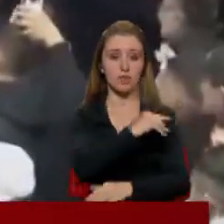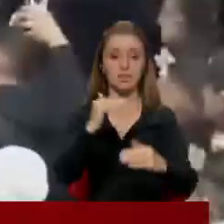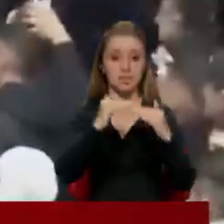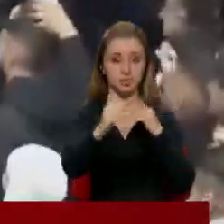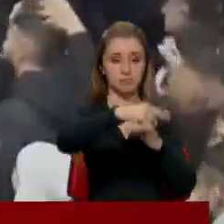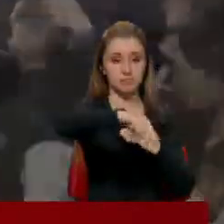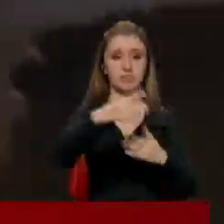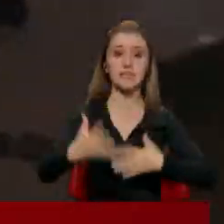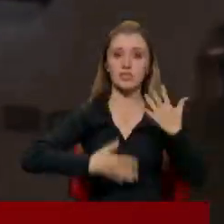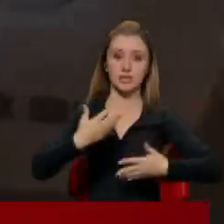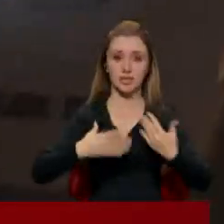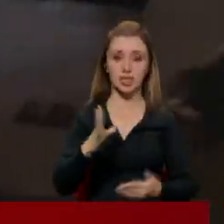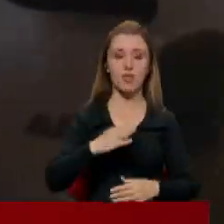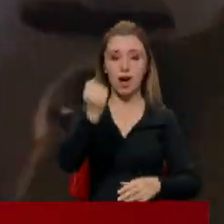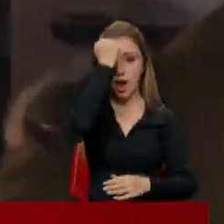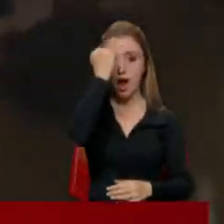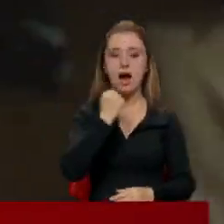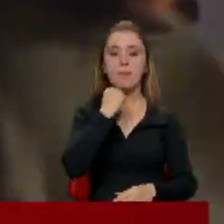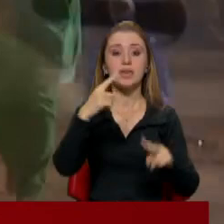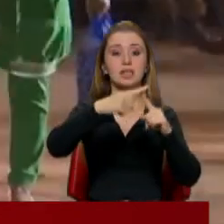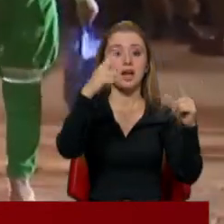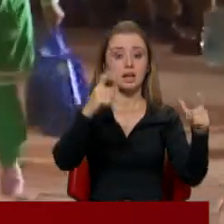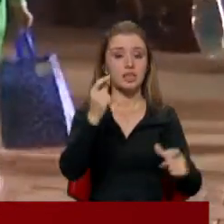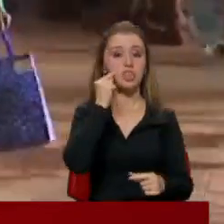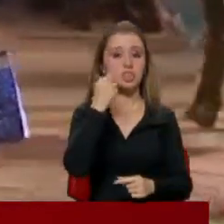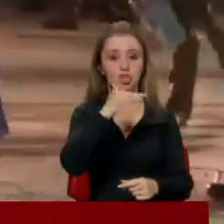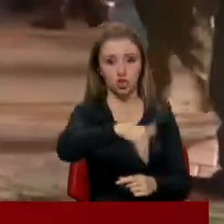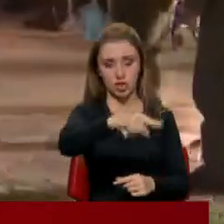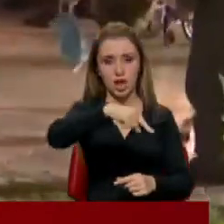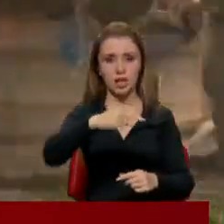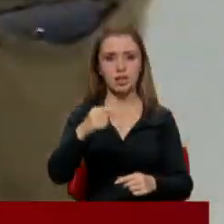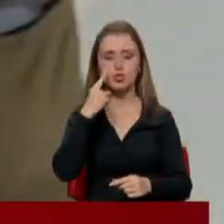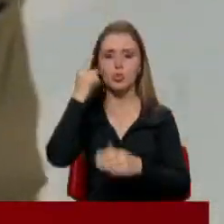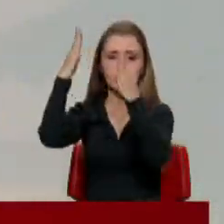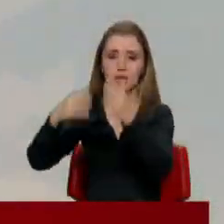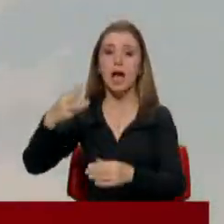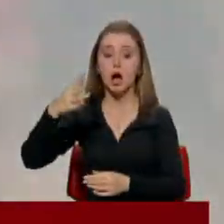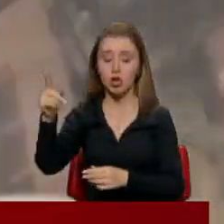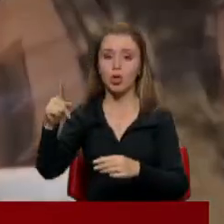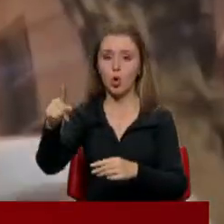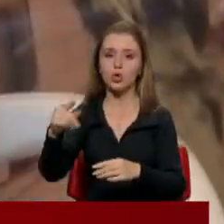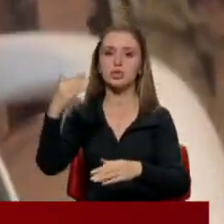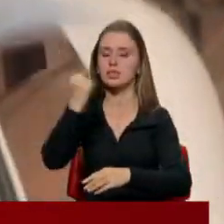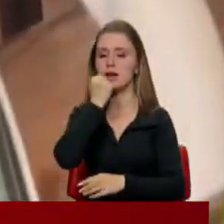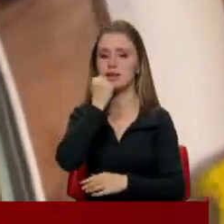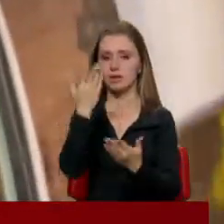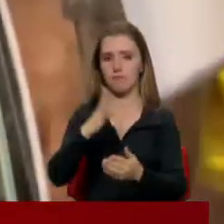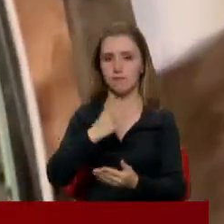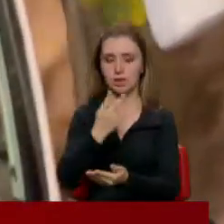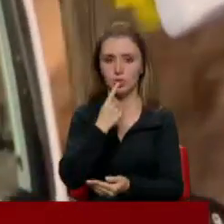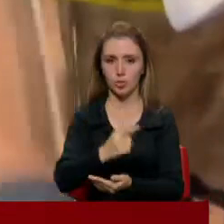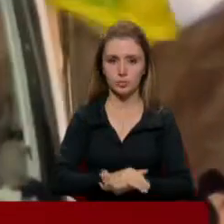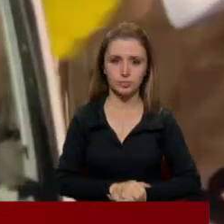mahkumlar büyük sevinç yaşadı. Hamas, Taylandlı rehinelerin Erdoğan'ın çabalarıyla serbest bırakıldığını açıkladı.